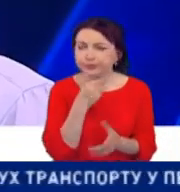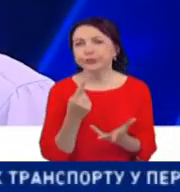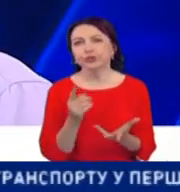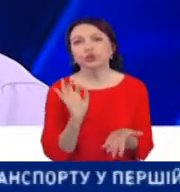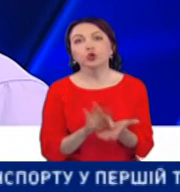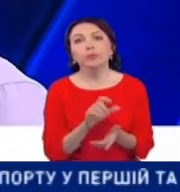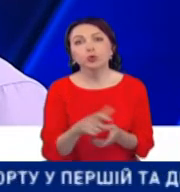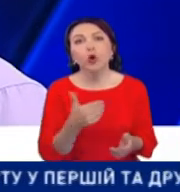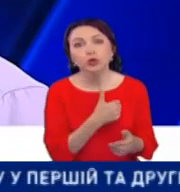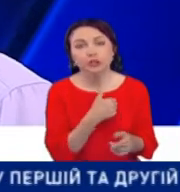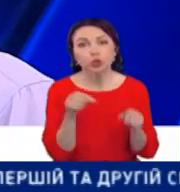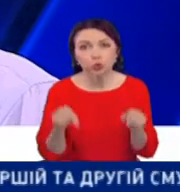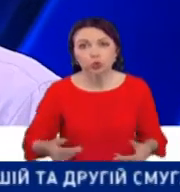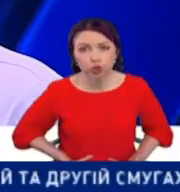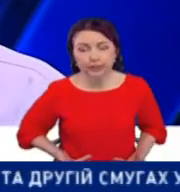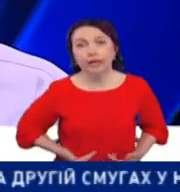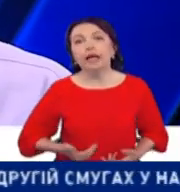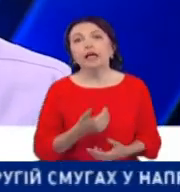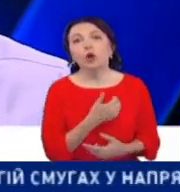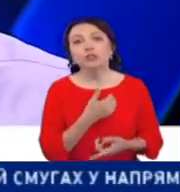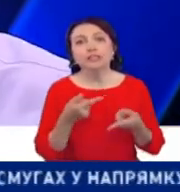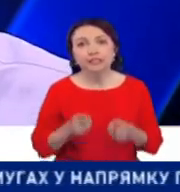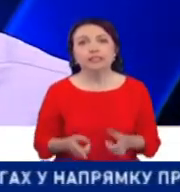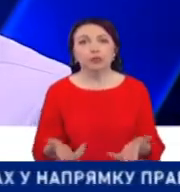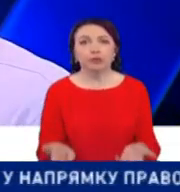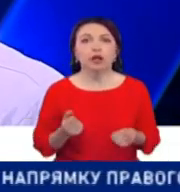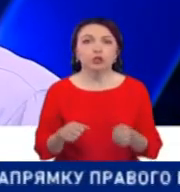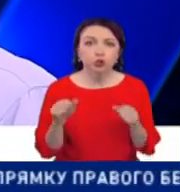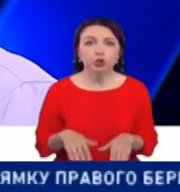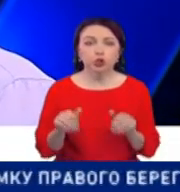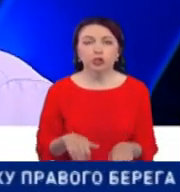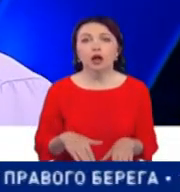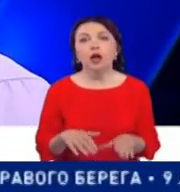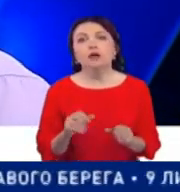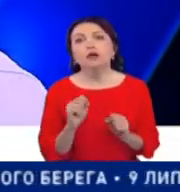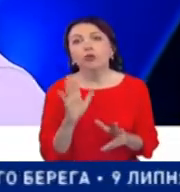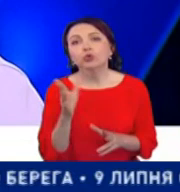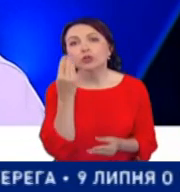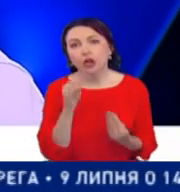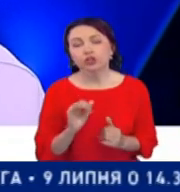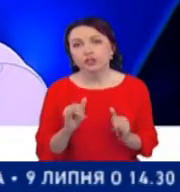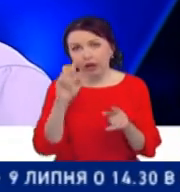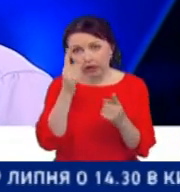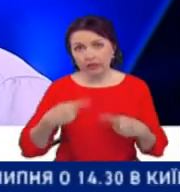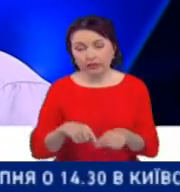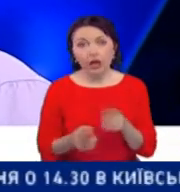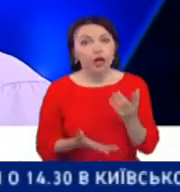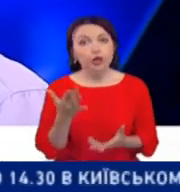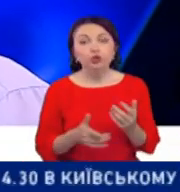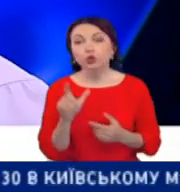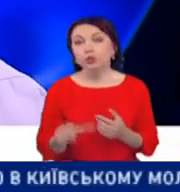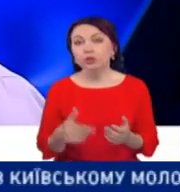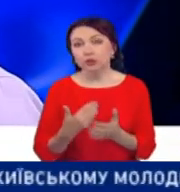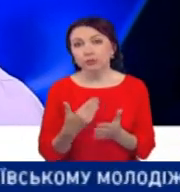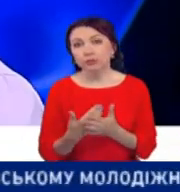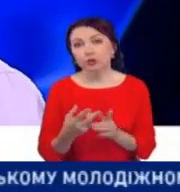того, щоб люди хотіли тут жити і хотіли дійсно приймати рішення, як буде краще для країни. А якщо людина, там,